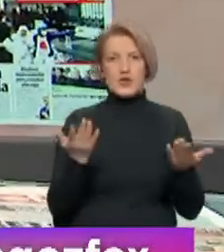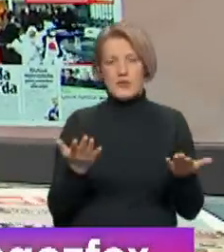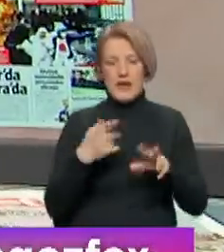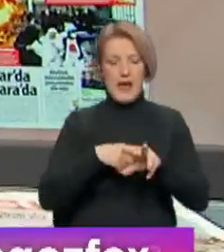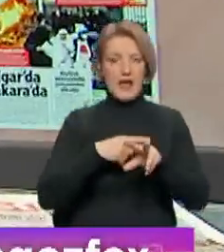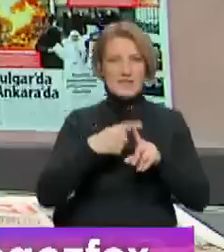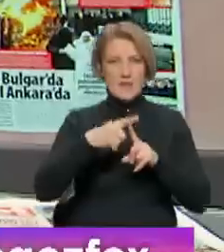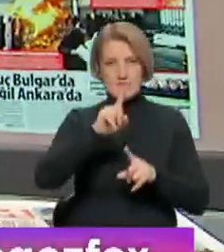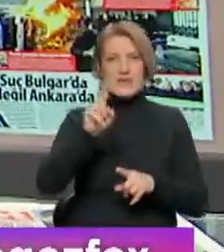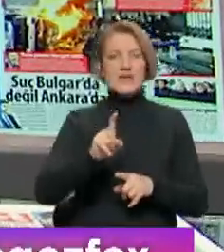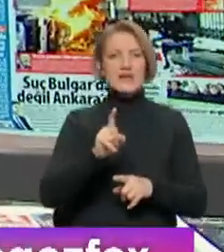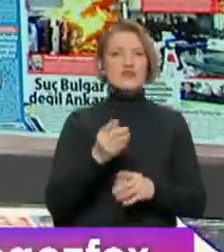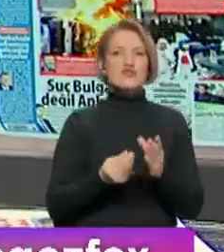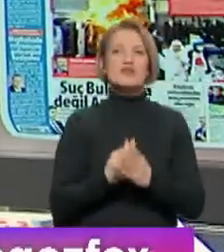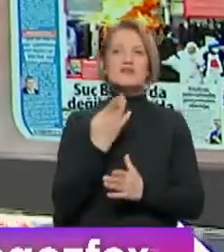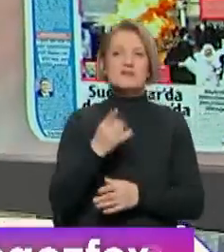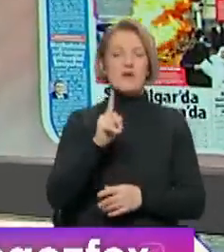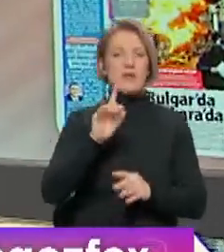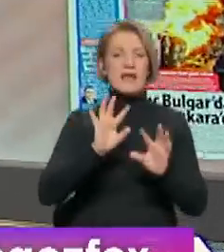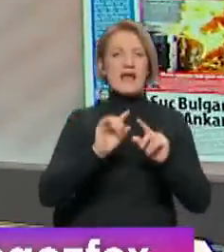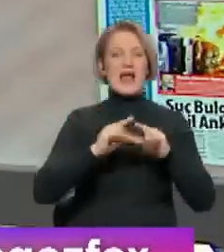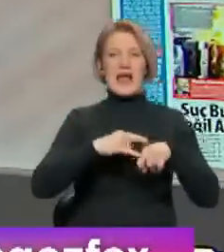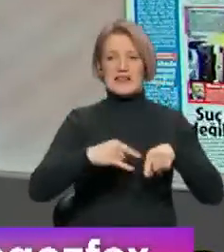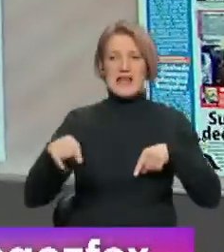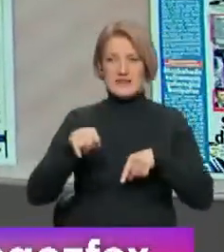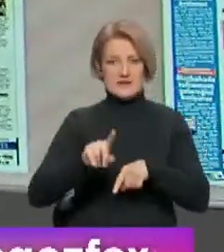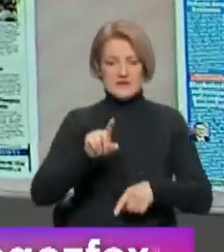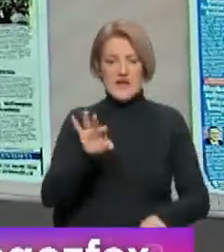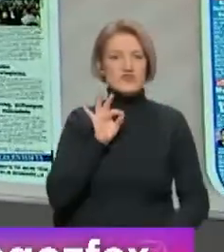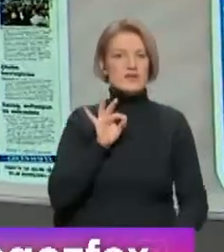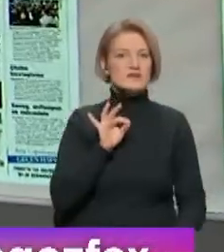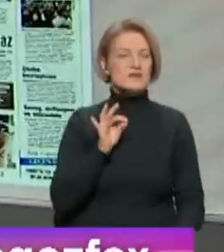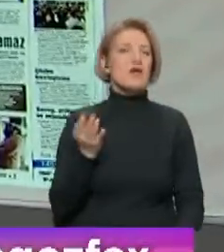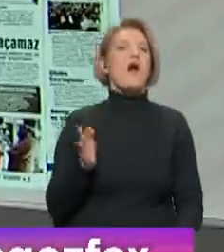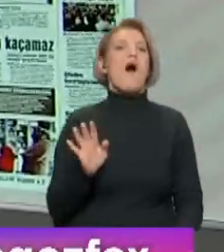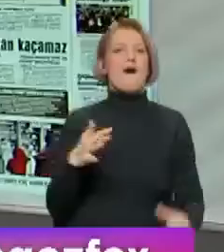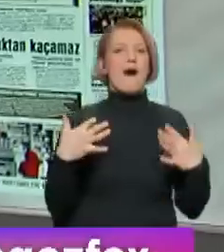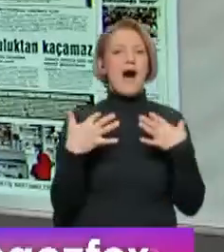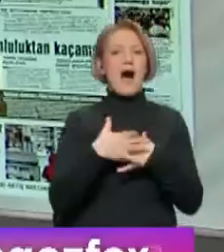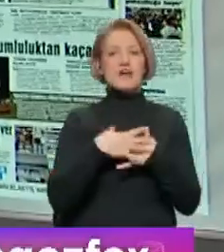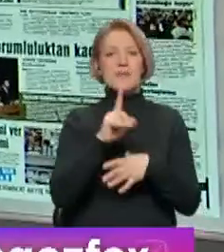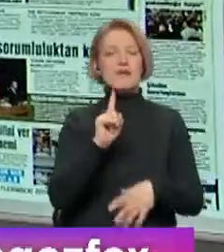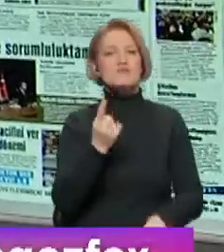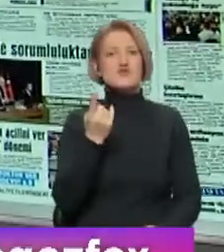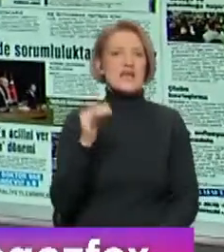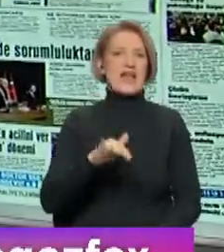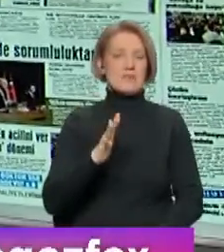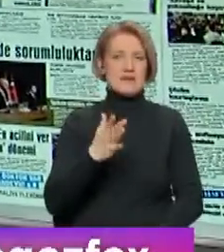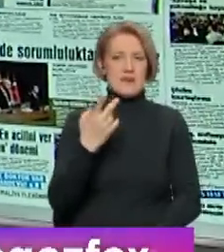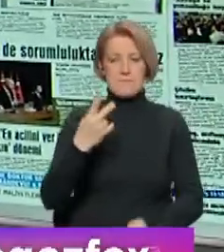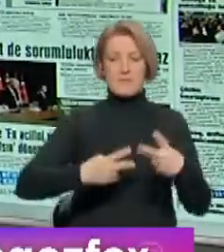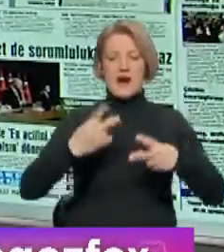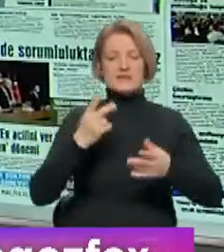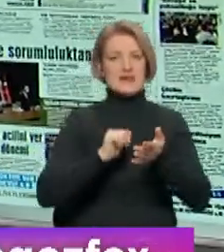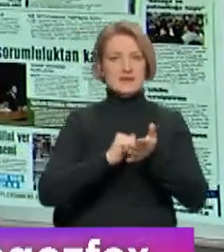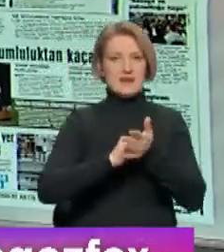EYT mi çıktı niye böyle bir etiket seçtiniz diye yok ama böyle Akşama bir müjde gelebilir diye bazı